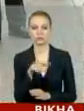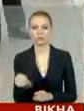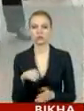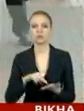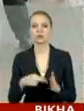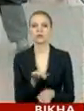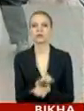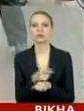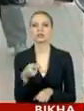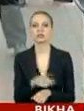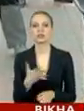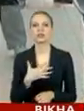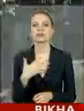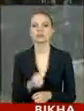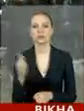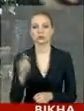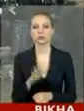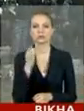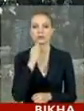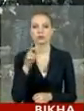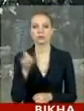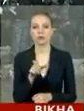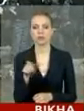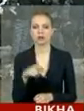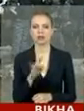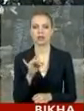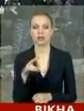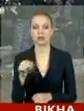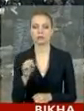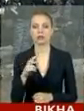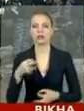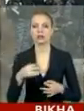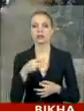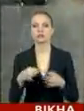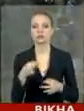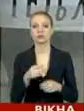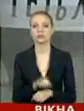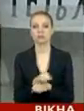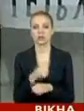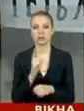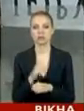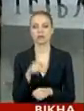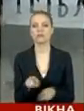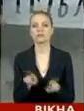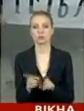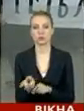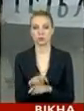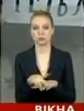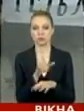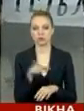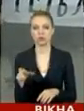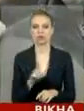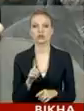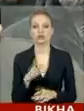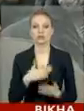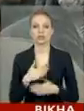планували мітингувати ті, хто невдоволений приїздом московського патріарха Кирила. Але суд пікет заборонив. А вони все одно прийшли, щоб